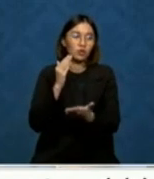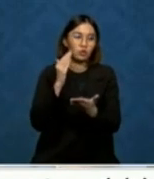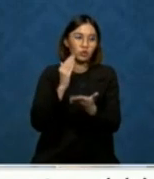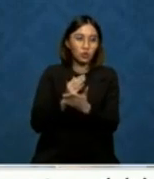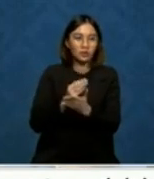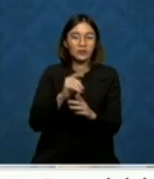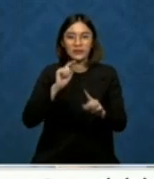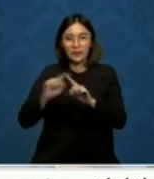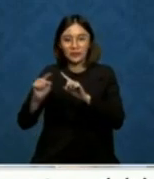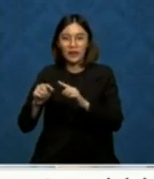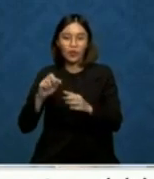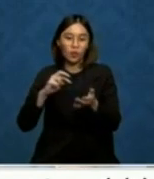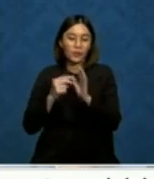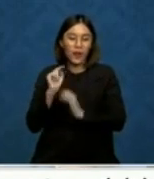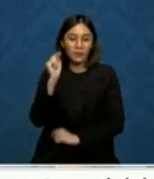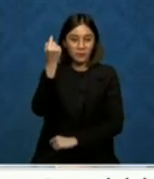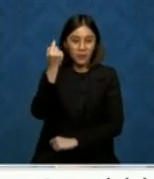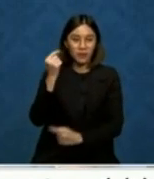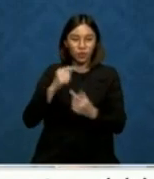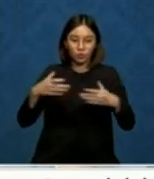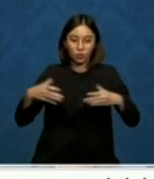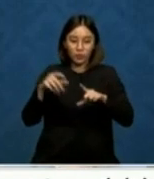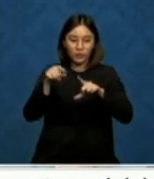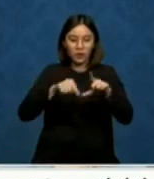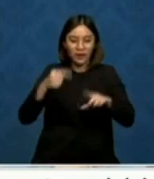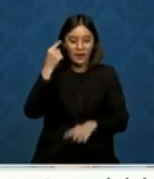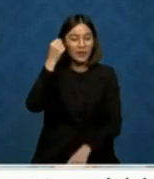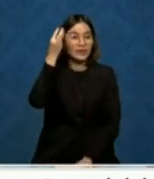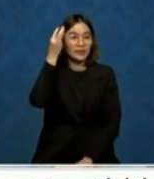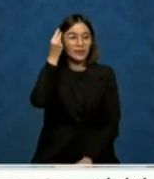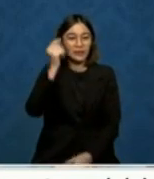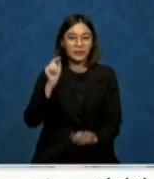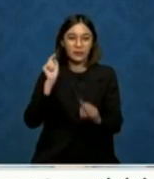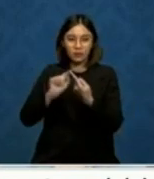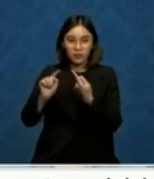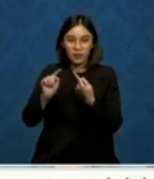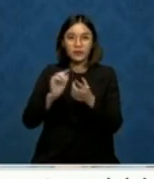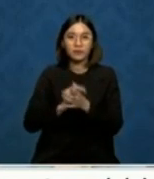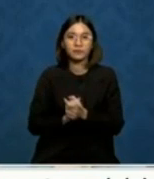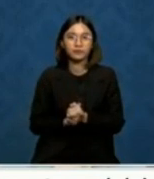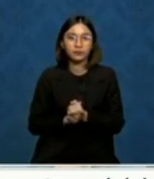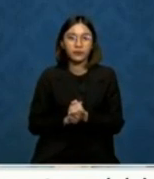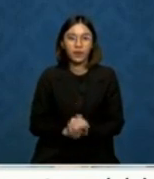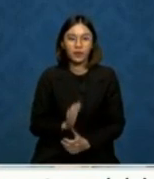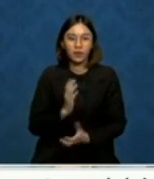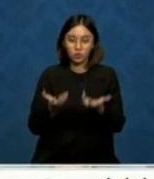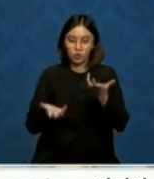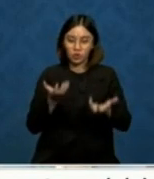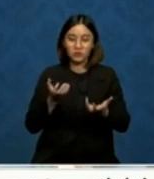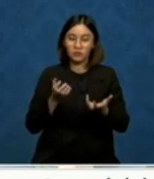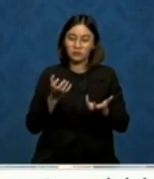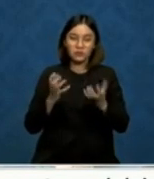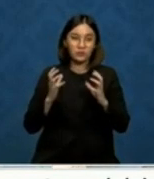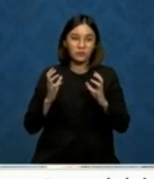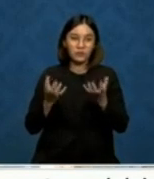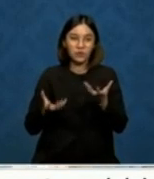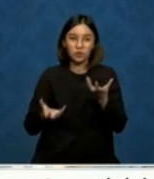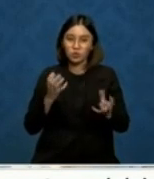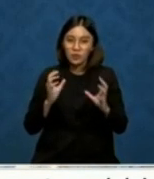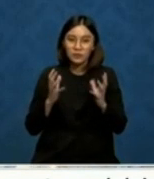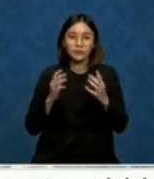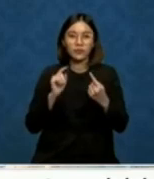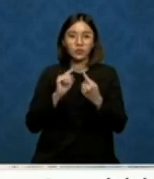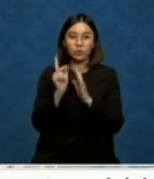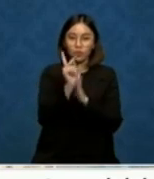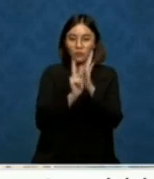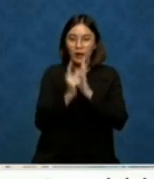การนี่ก็เป็นเรื่องใหม่นะครับที่พรรคก้าวไกลเราเห็นถึงความอายุติธรรมที่เกิดขึ้นของการใช้กฎหม